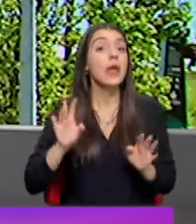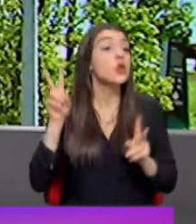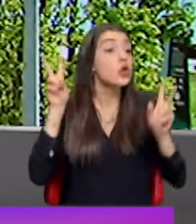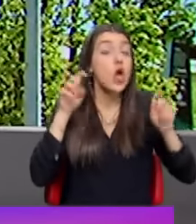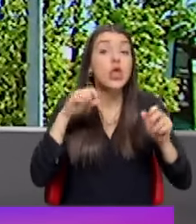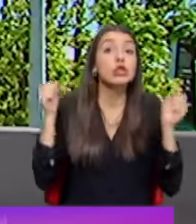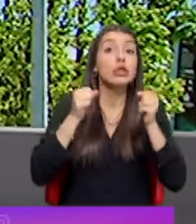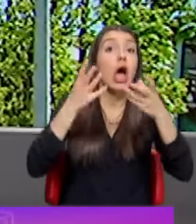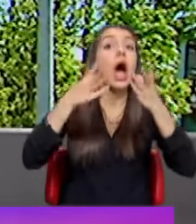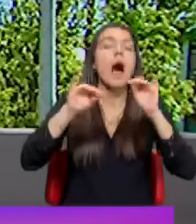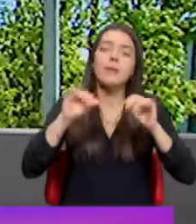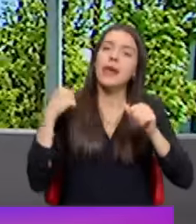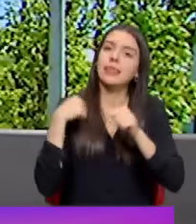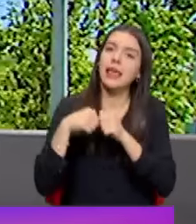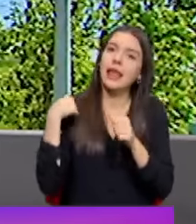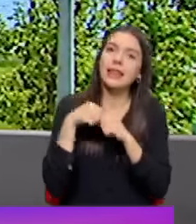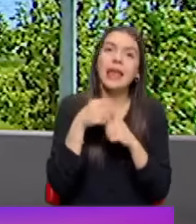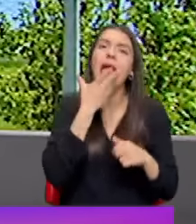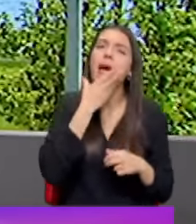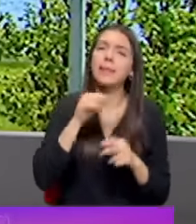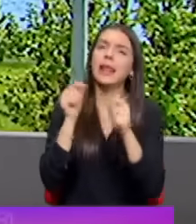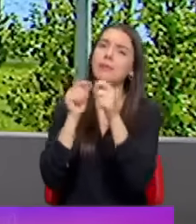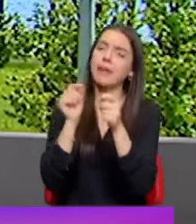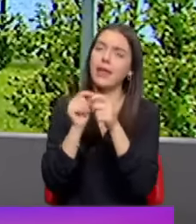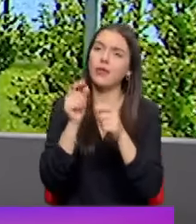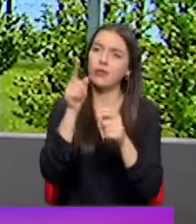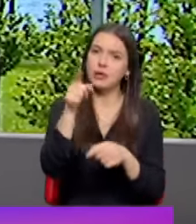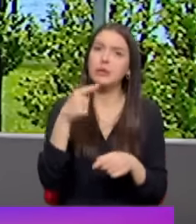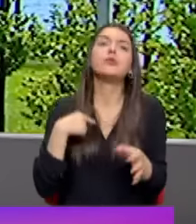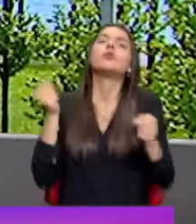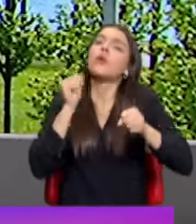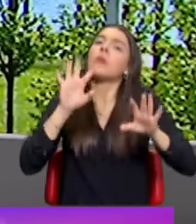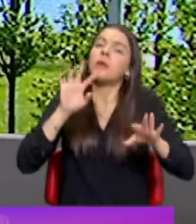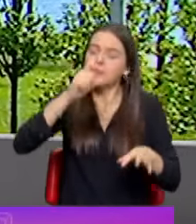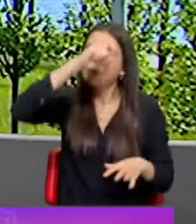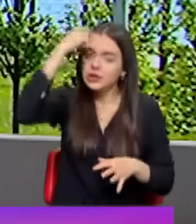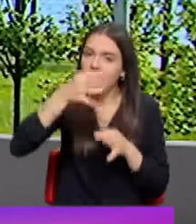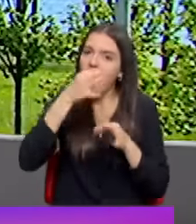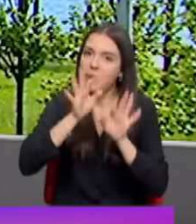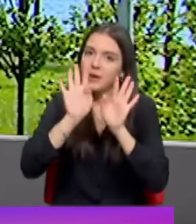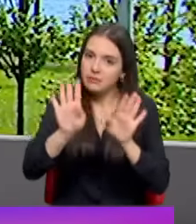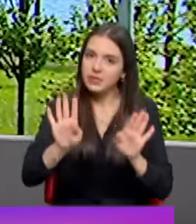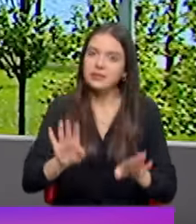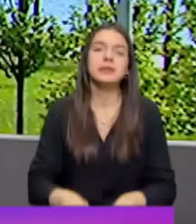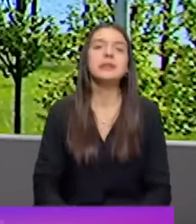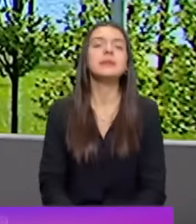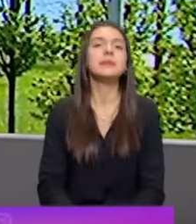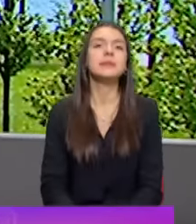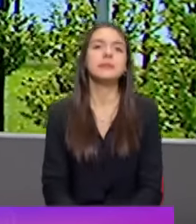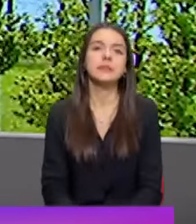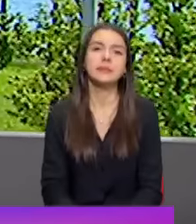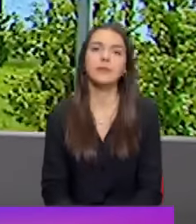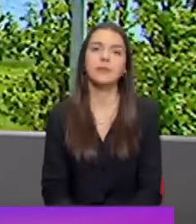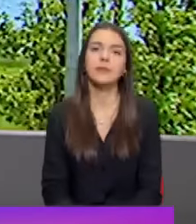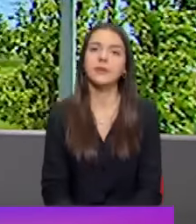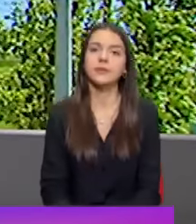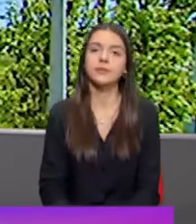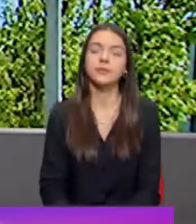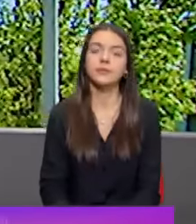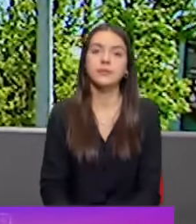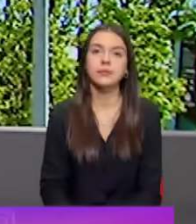gerek. Sevgiler, emekli Behlül diyor. Soğutmayalım efendim, sıcak tutalım. Sıcak tutalım.